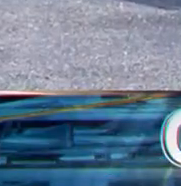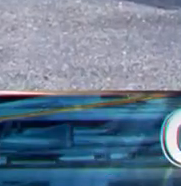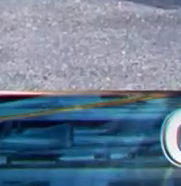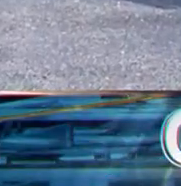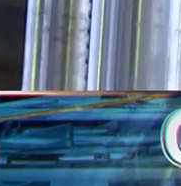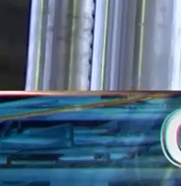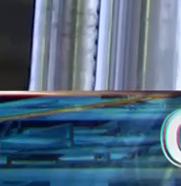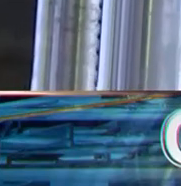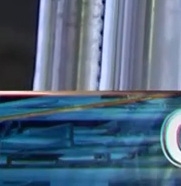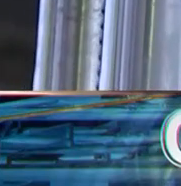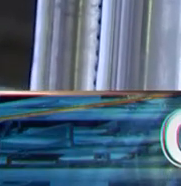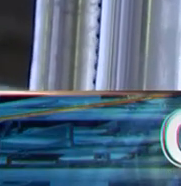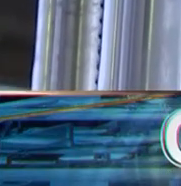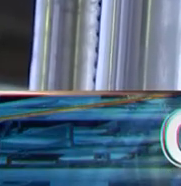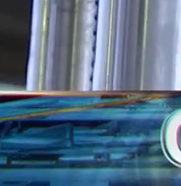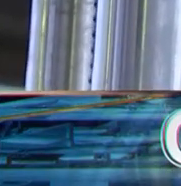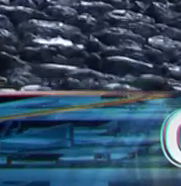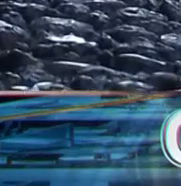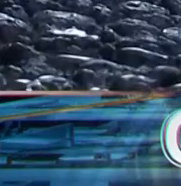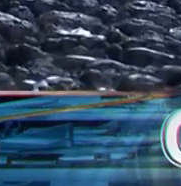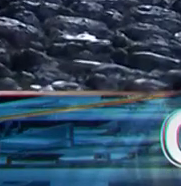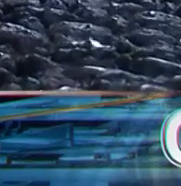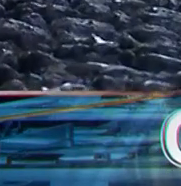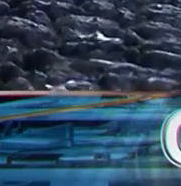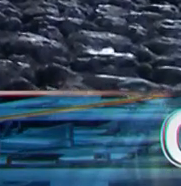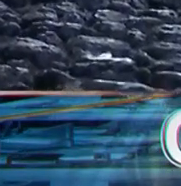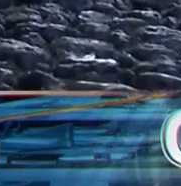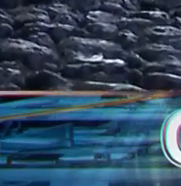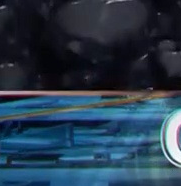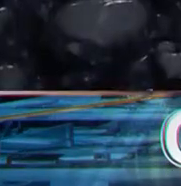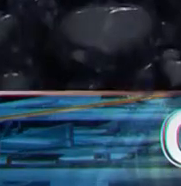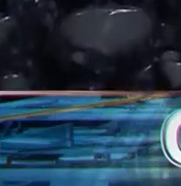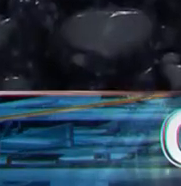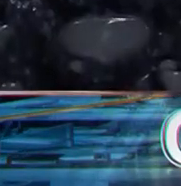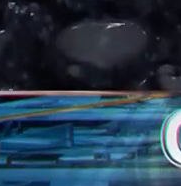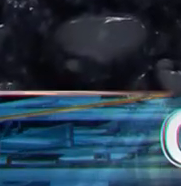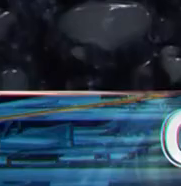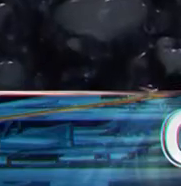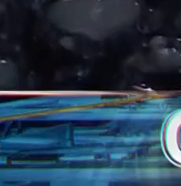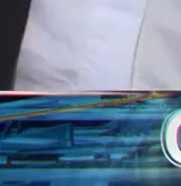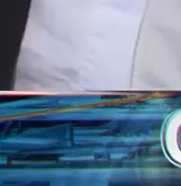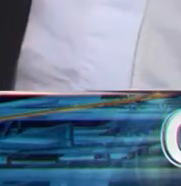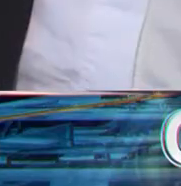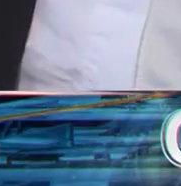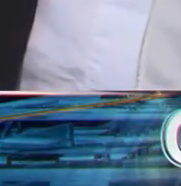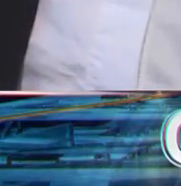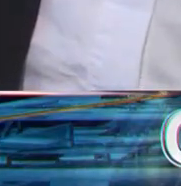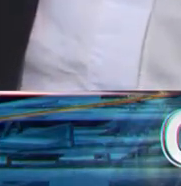На что жалуетесь? На дорогу? Жители города Уштобе жалуются на некачественную укладку дорожного